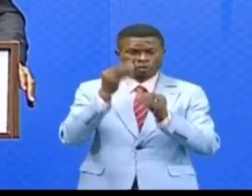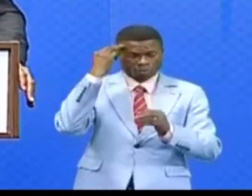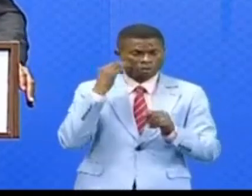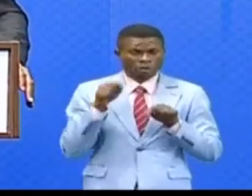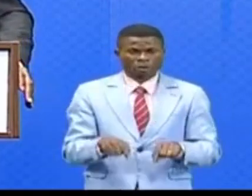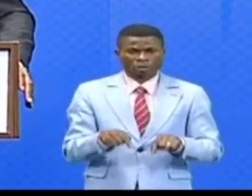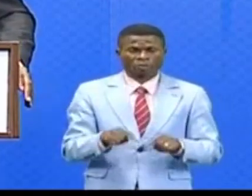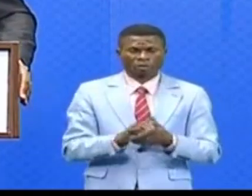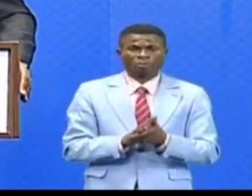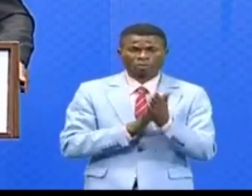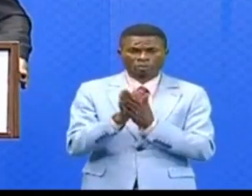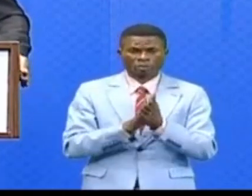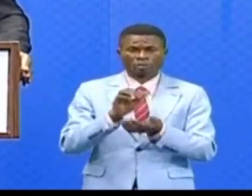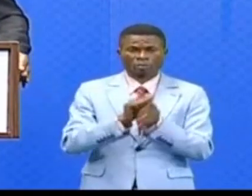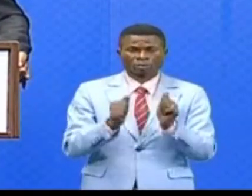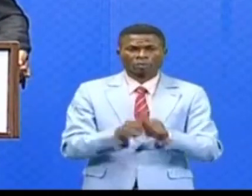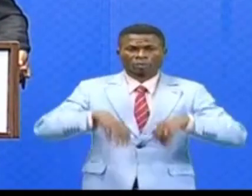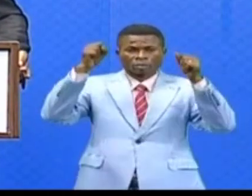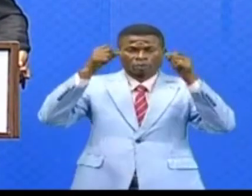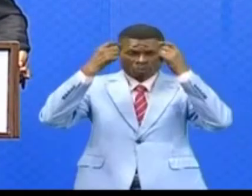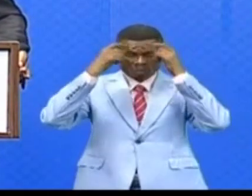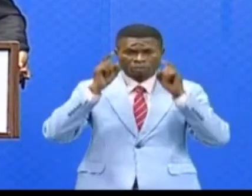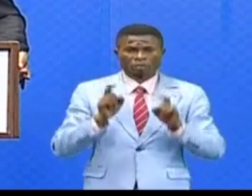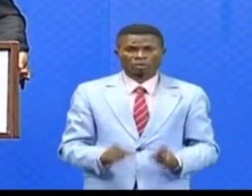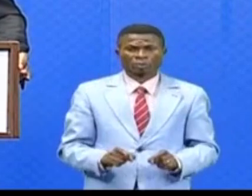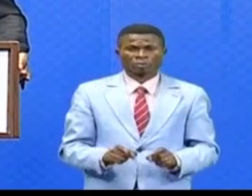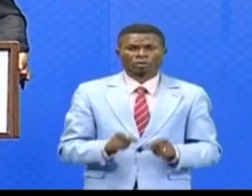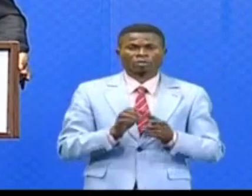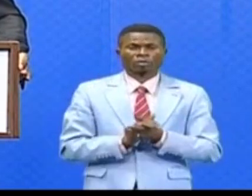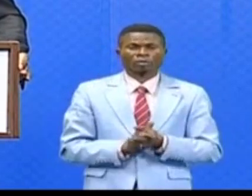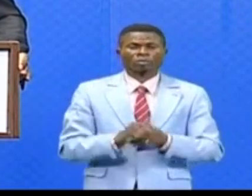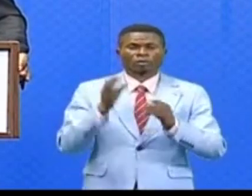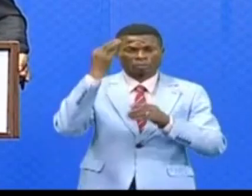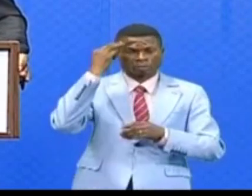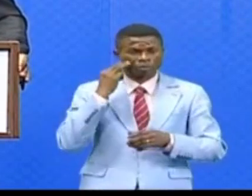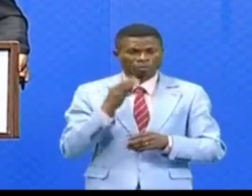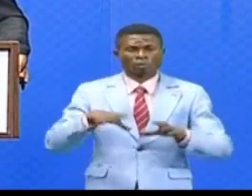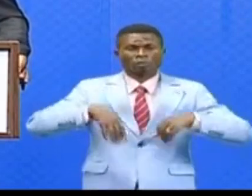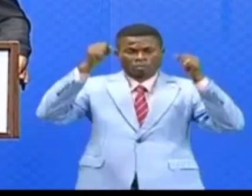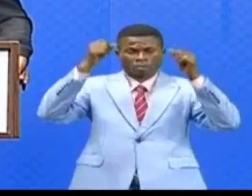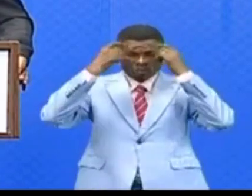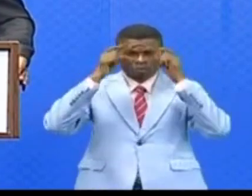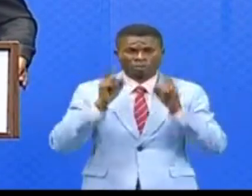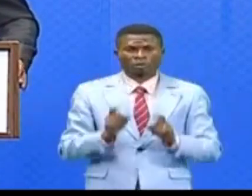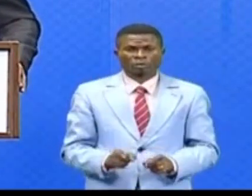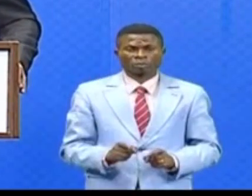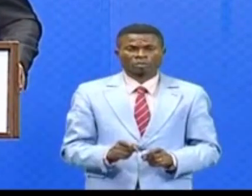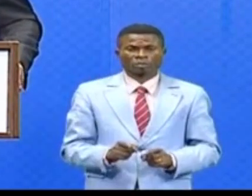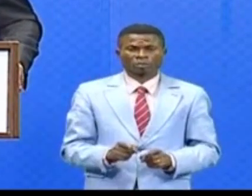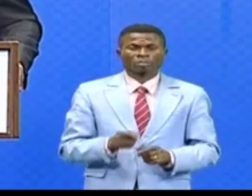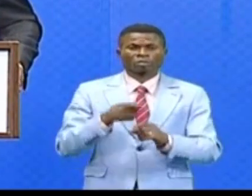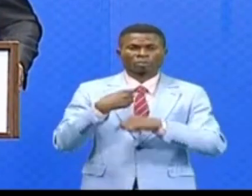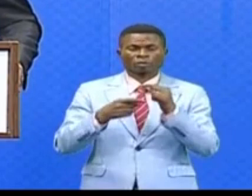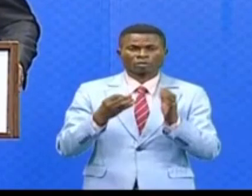jour, relatif à l'approbation d'un relevé des décisions, le Conseil des ministres a adopté le relevé des décisions prises